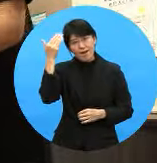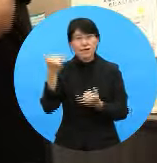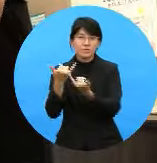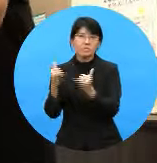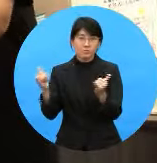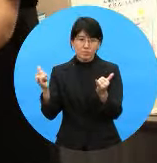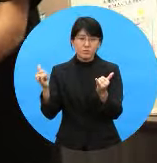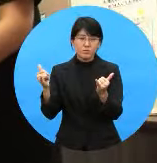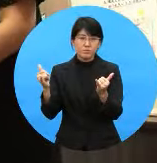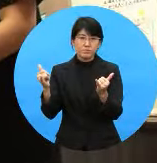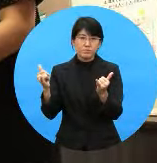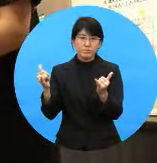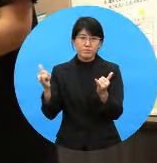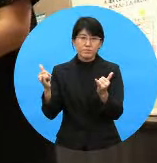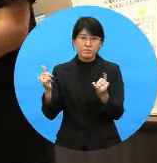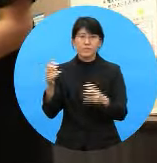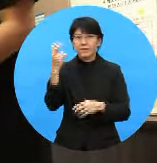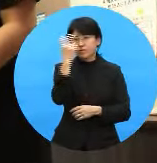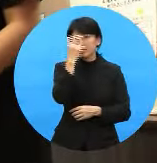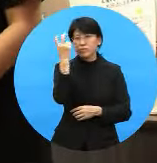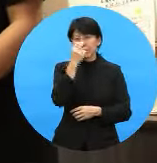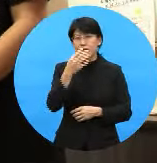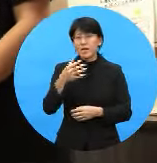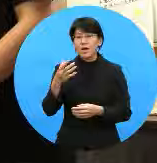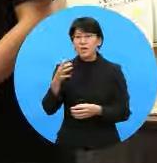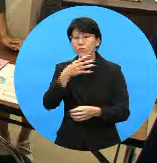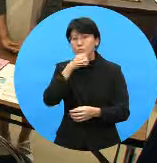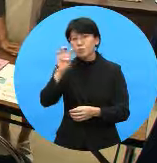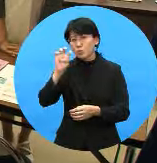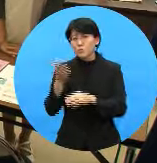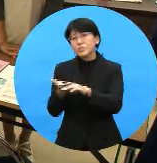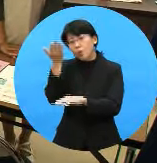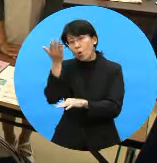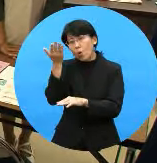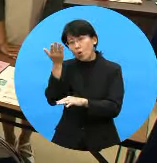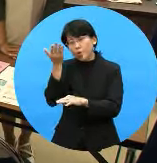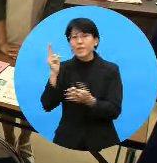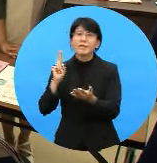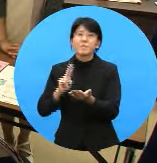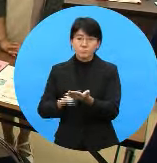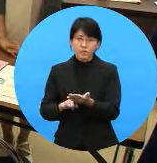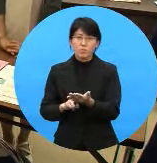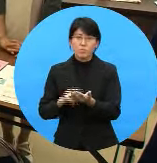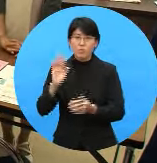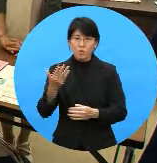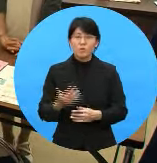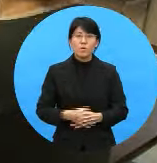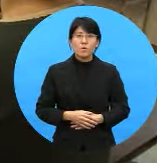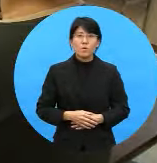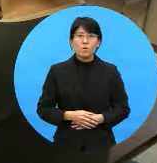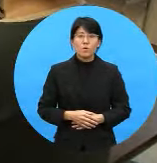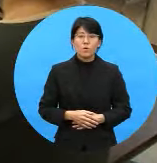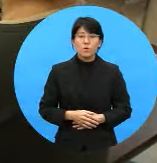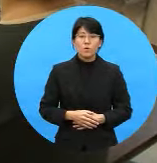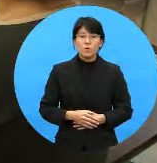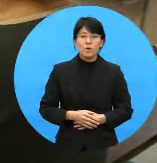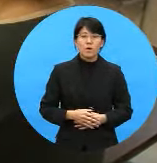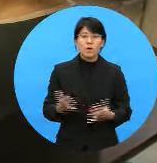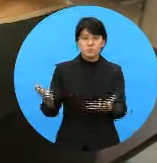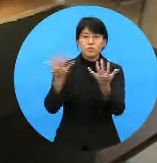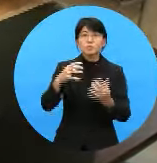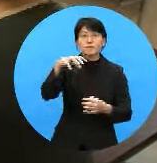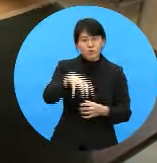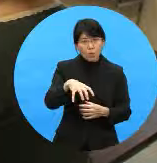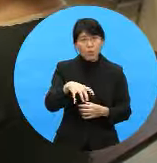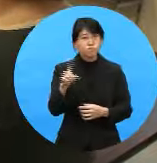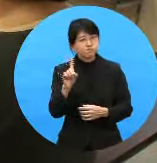方の世代の方なんですね。で、検診は40からっていうことになってますけれども、やっぱりそういう方が集まるとこは